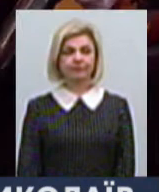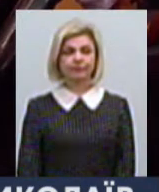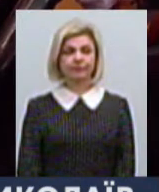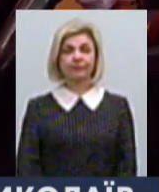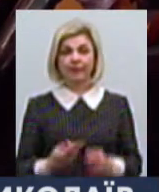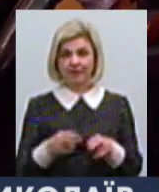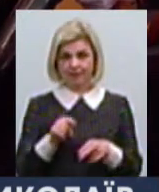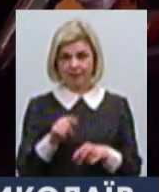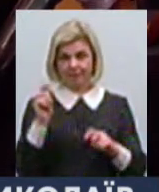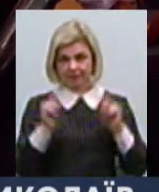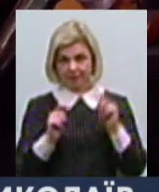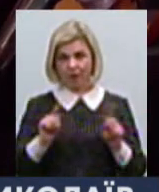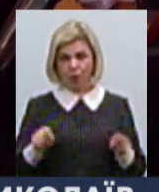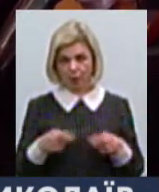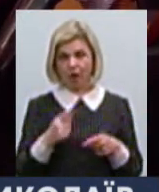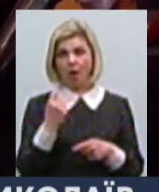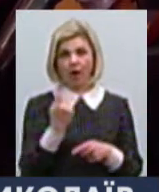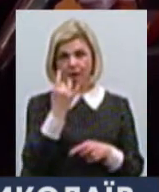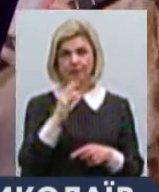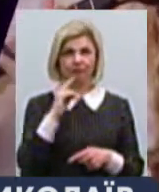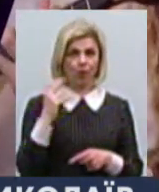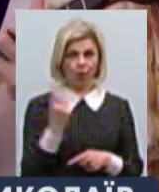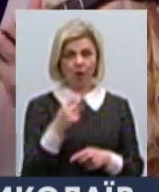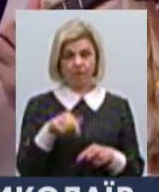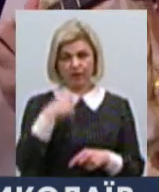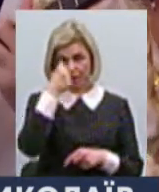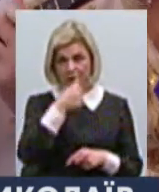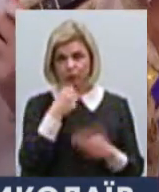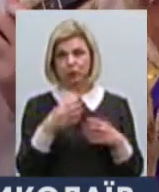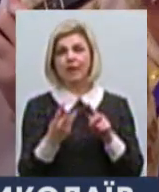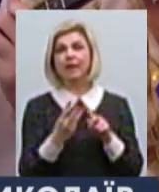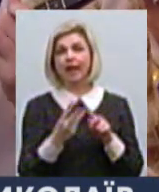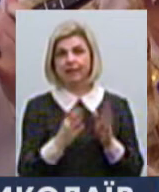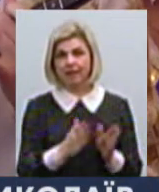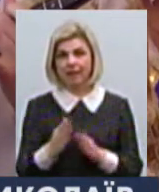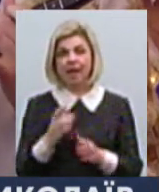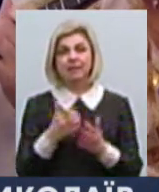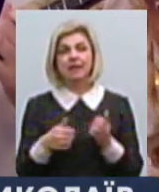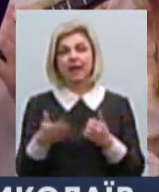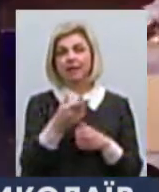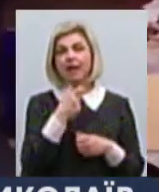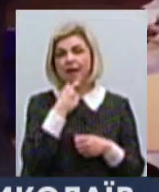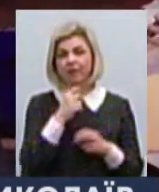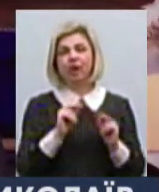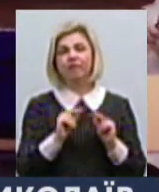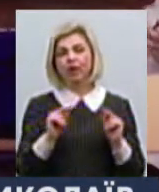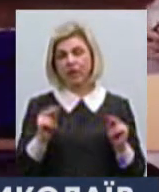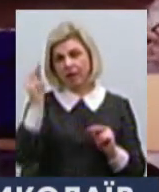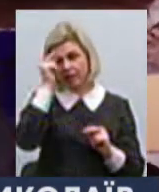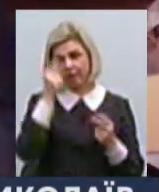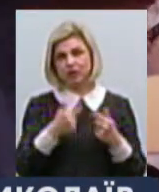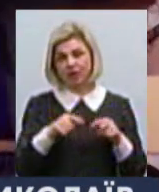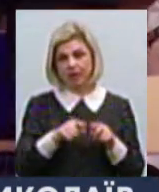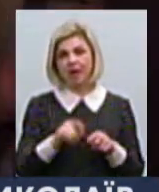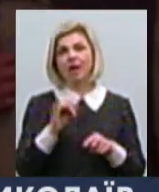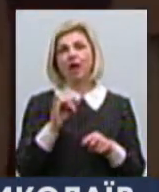Цей фестиваль організовують раз на 2 роки. Цьогоріч він третій. Серед глядачів – здебільшого викладачі навчальних закладів,